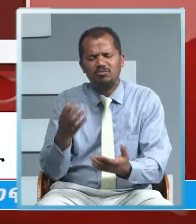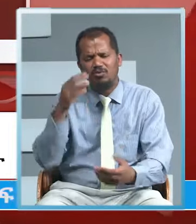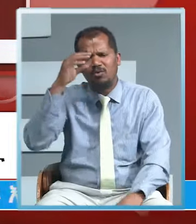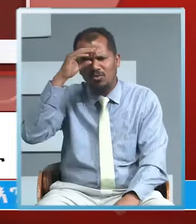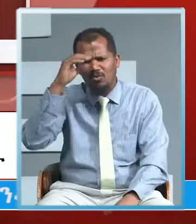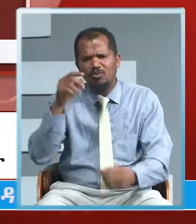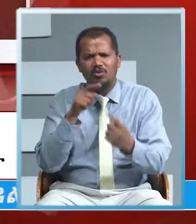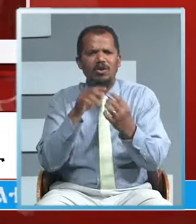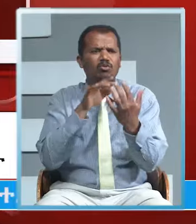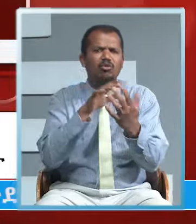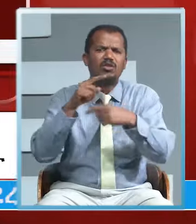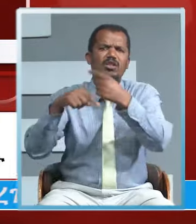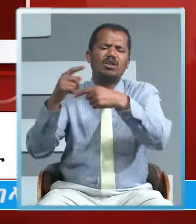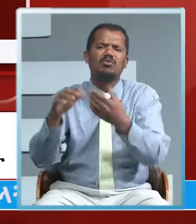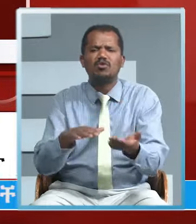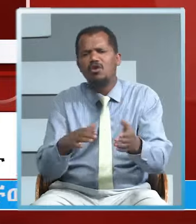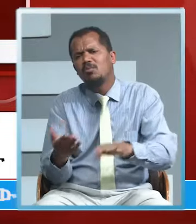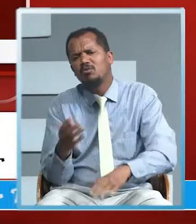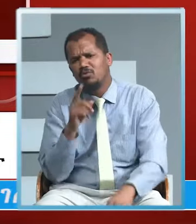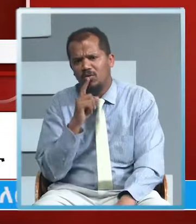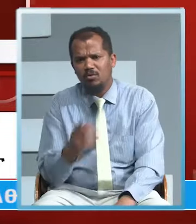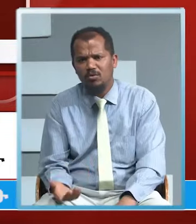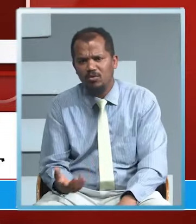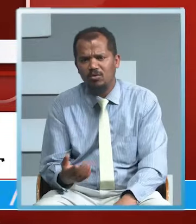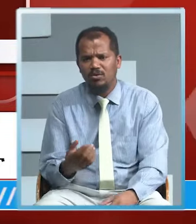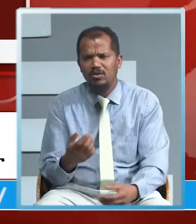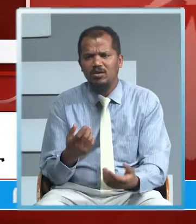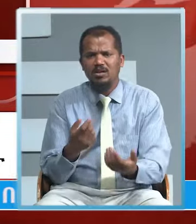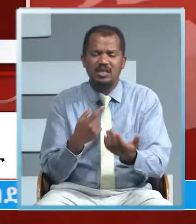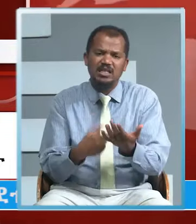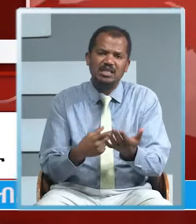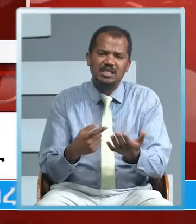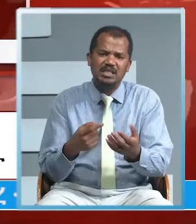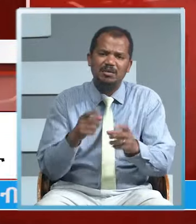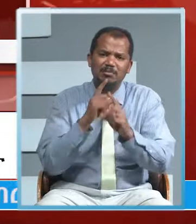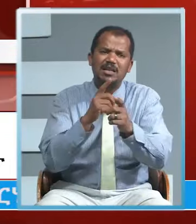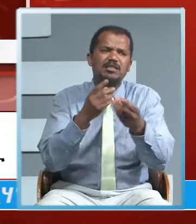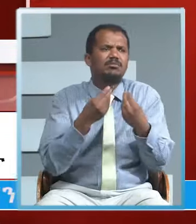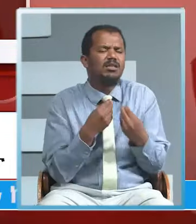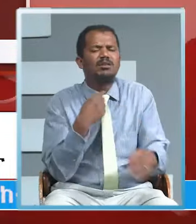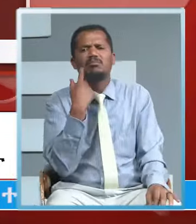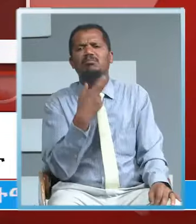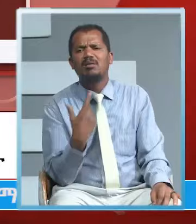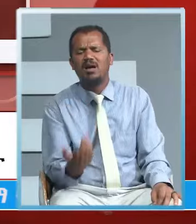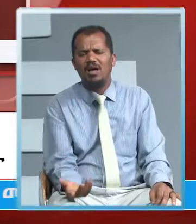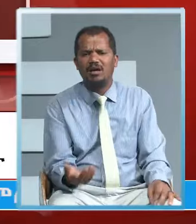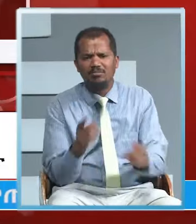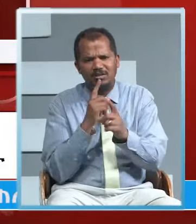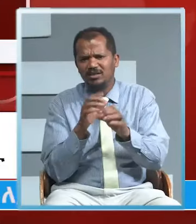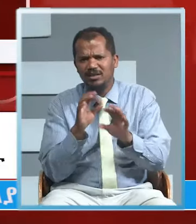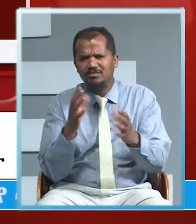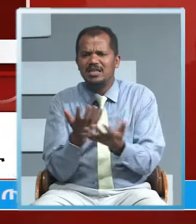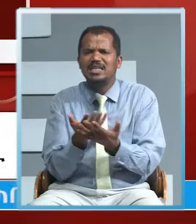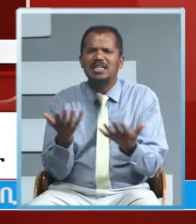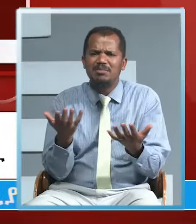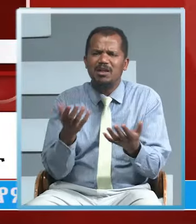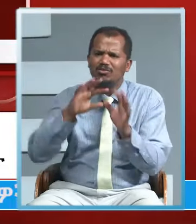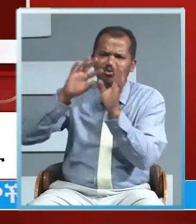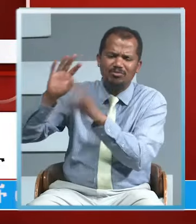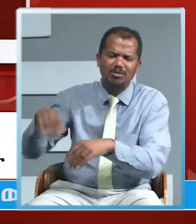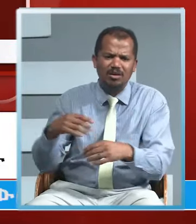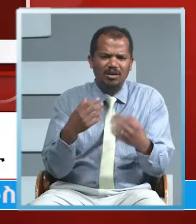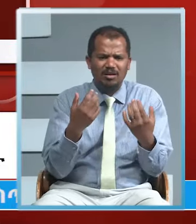እየተጋለጹ ነው። ወንዶች ወደ ጦርነት እየሄዱ እየሞቱ ነው፣ እየተመለሱ ነው። መፍትሄ ይሰጠን ስንል መፍትሄ የሚሰ የሚሰጥ አካል የለም። ብዙ ነገር ንብረት እንደቀረ ሁሉ ነገር እንደገና